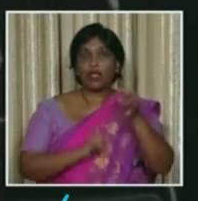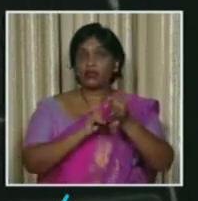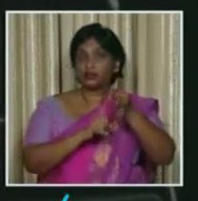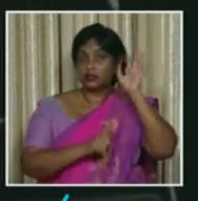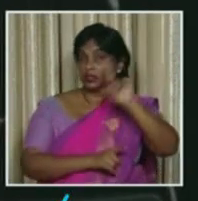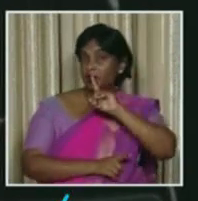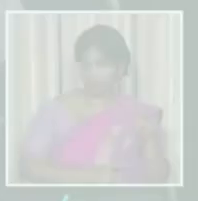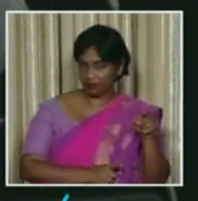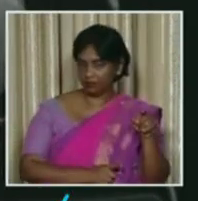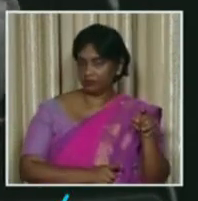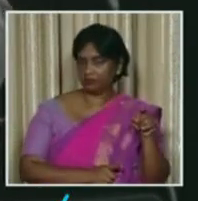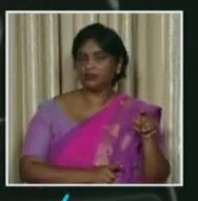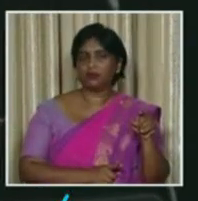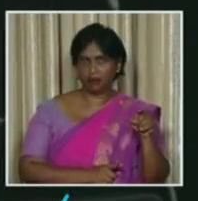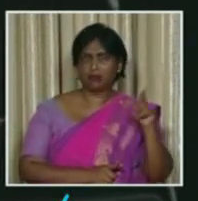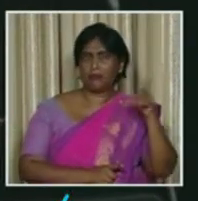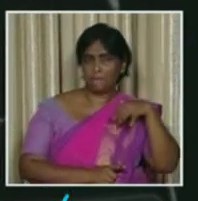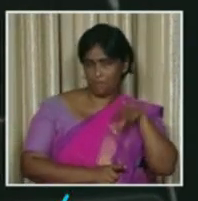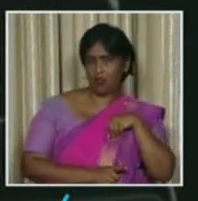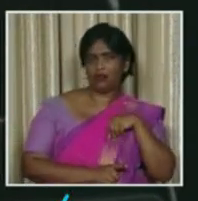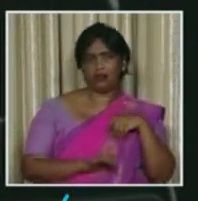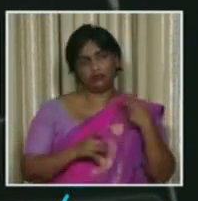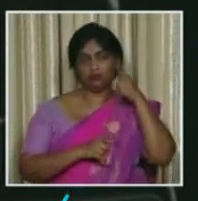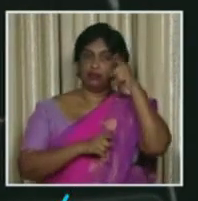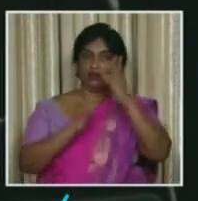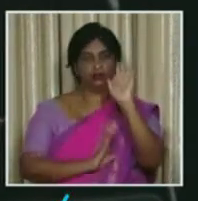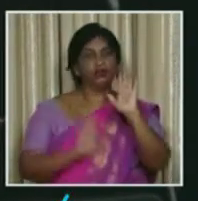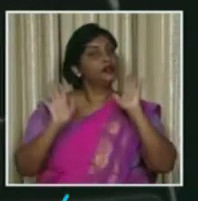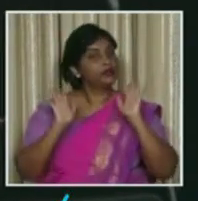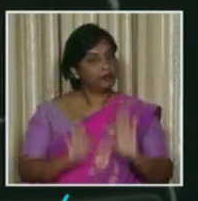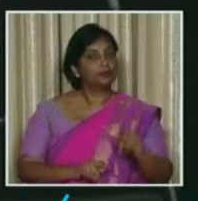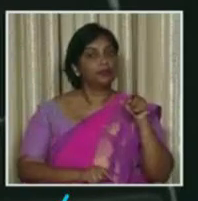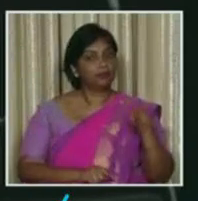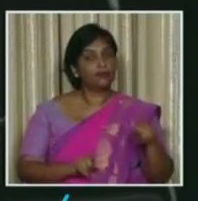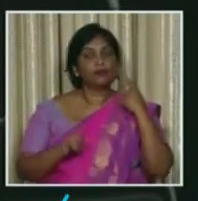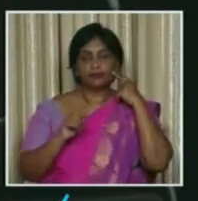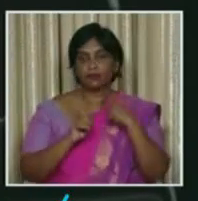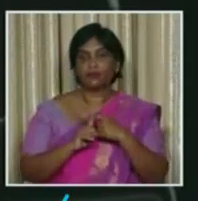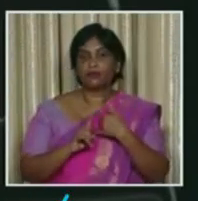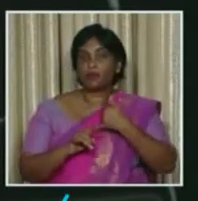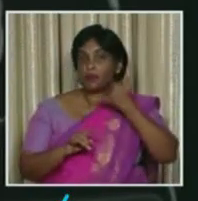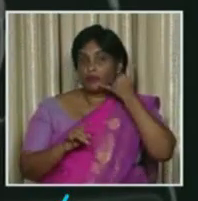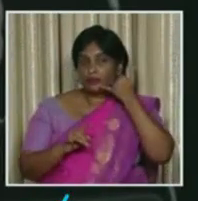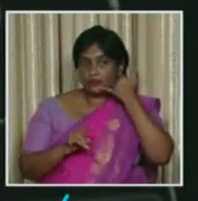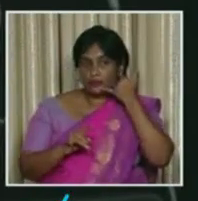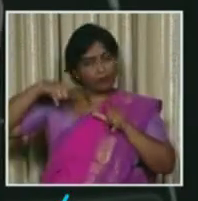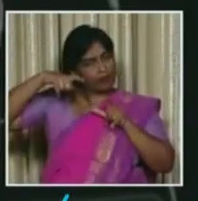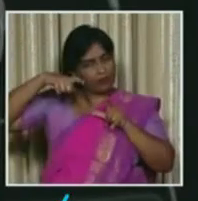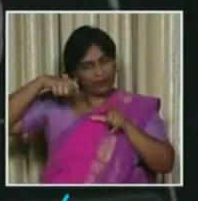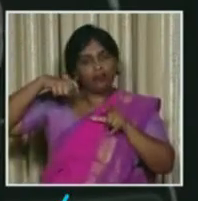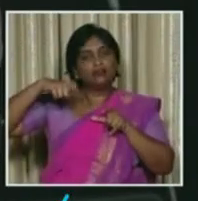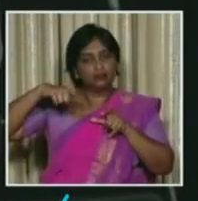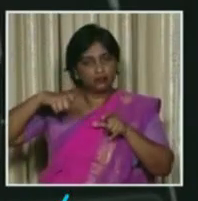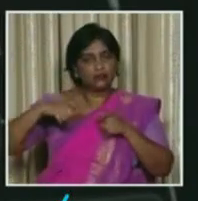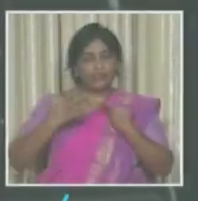කියන කාරණයට නතු වෙනවද නැද්ද කියන කාරණේ පිළිබඳව ඔබතුමාට තියෙන අයිතිය. නමුත් මේ කාර්යය දැන් අපි ජංගම දුරකථනයකින් මේක ෆොටෝ එකක් ගහලා එහෙම